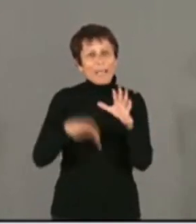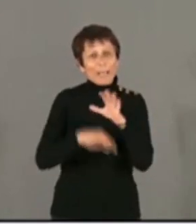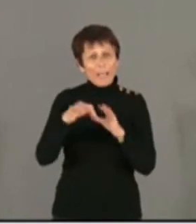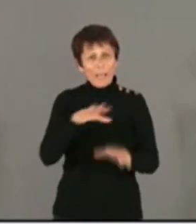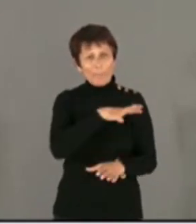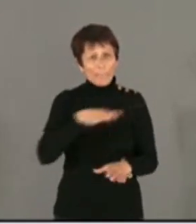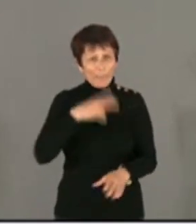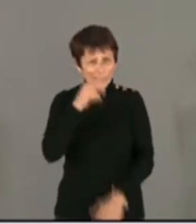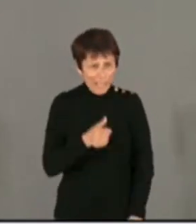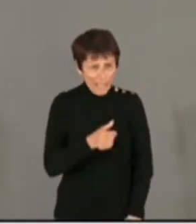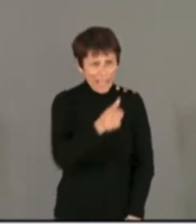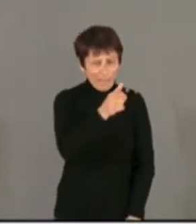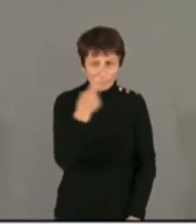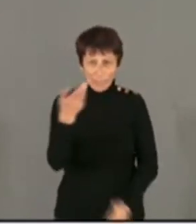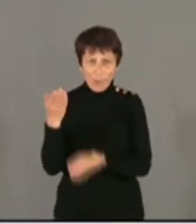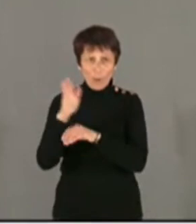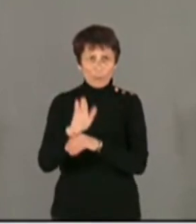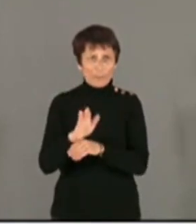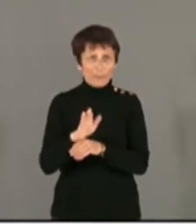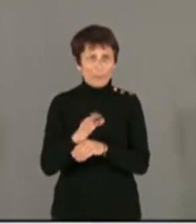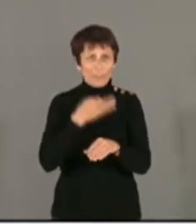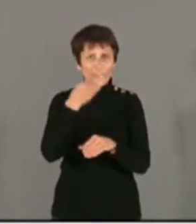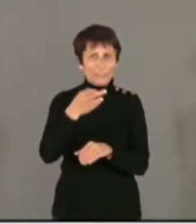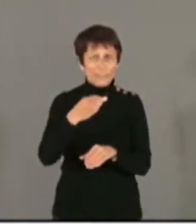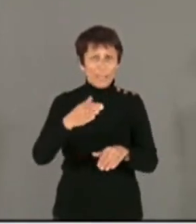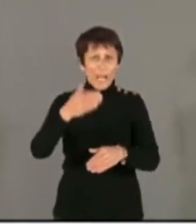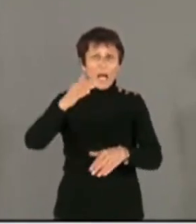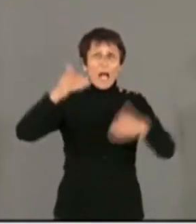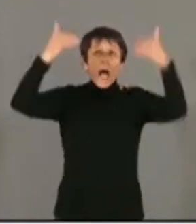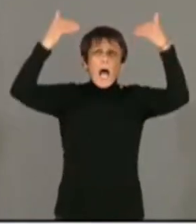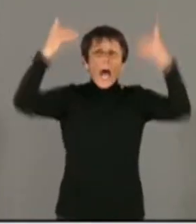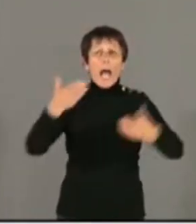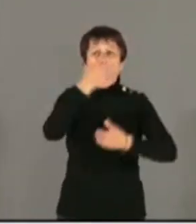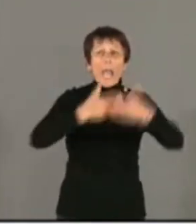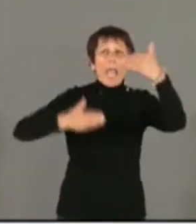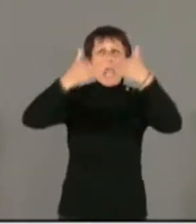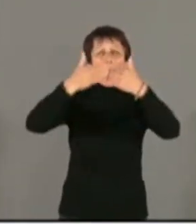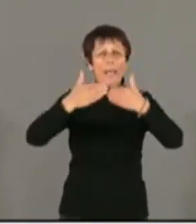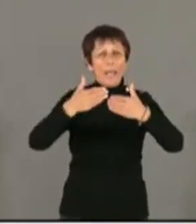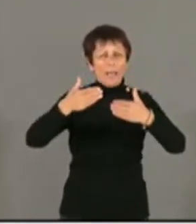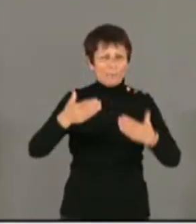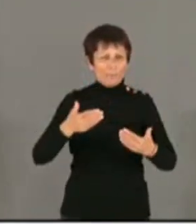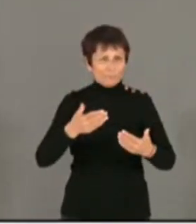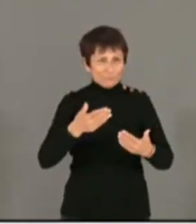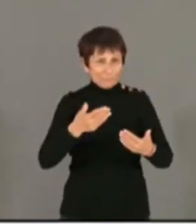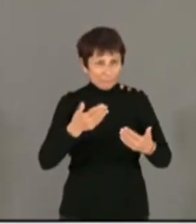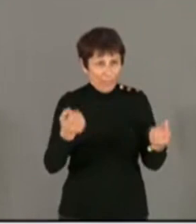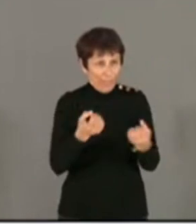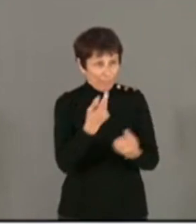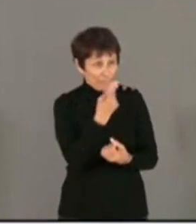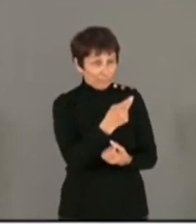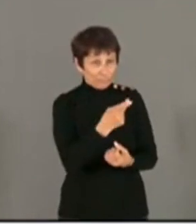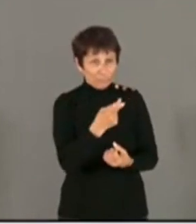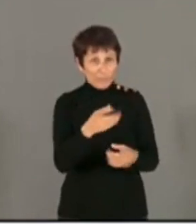13e et 14e arrondissements qui ont fait campagne sur Alto Béton. Arrêtez la bétonisation. C'était un petit peu comme lorsque